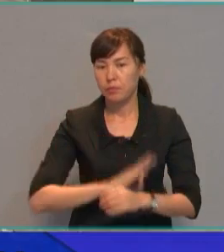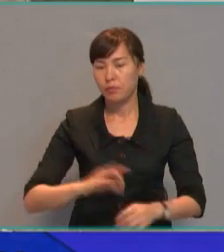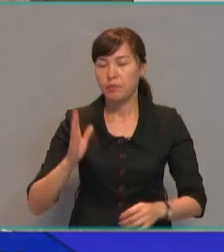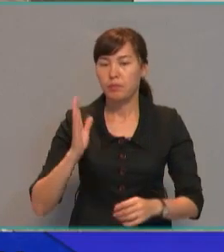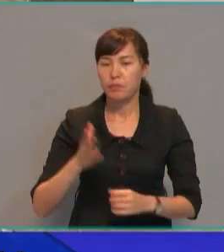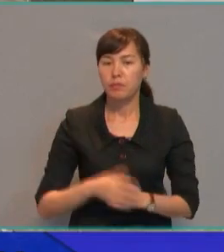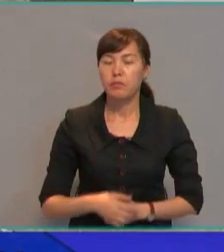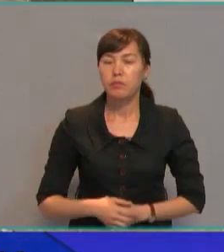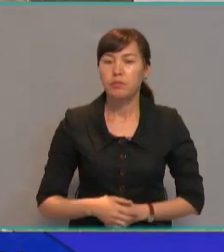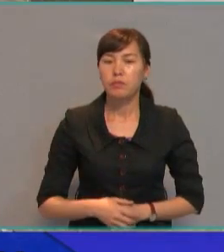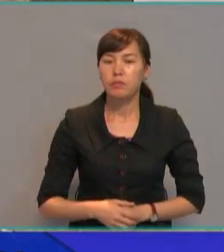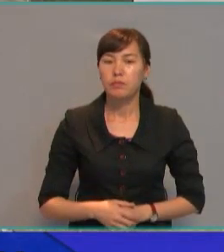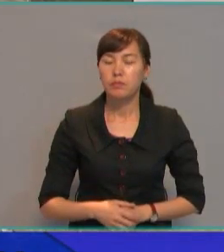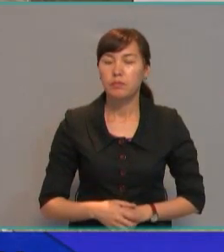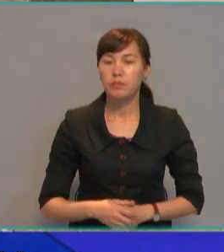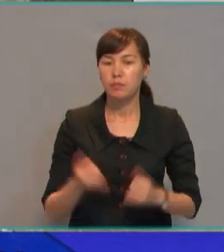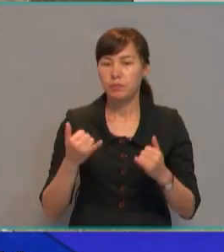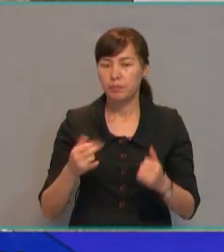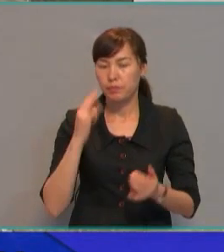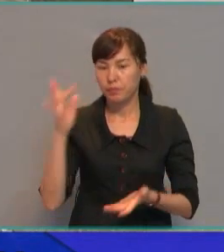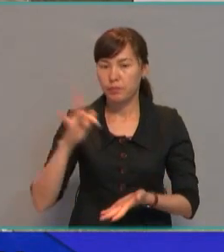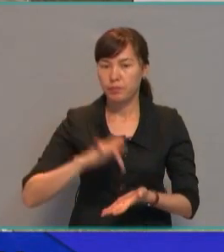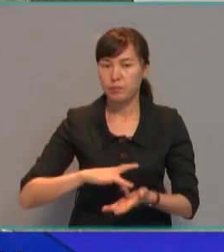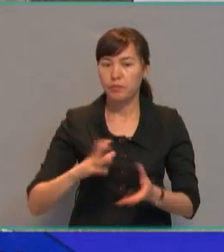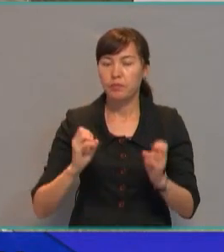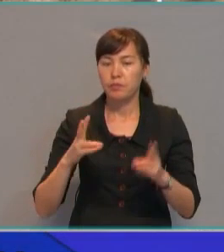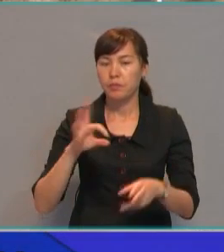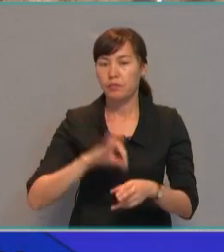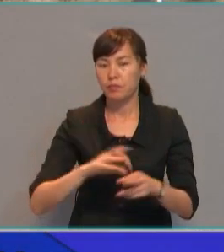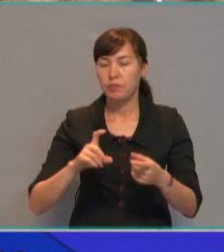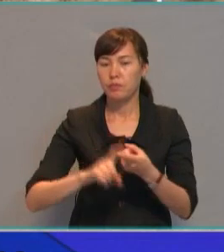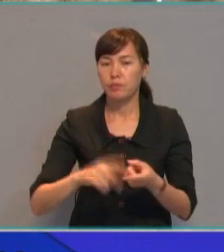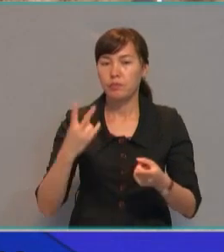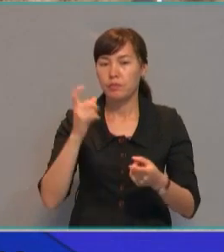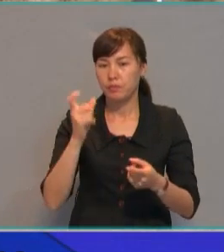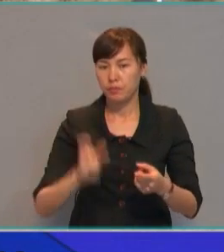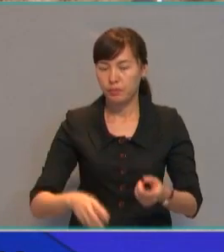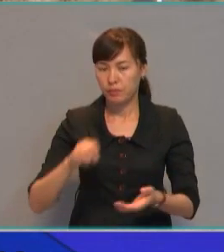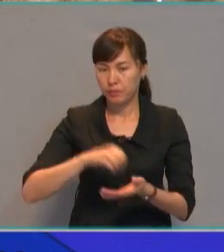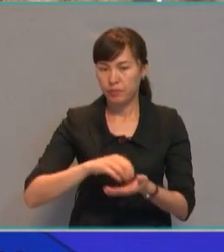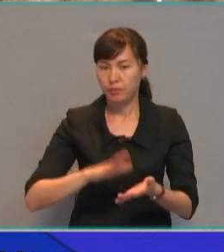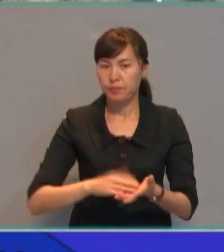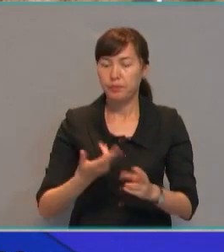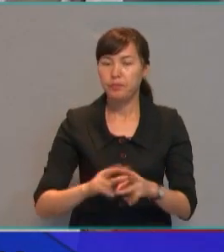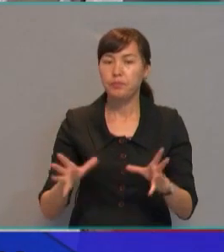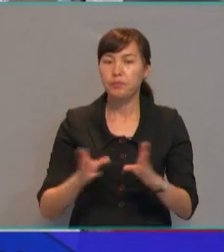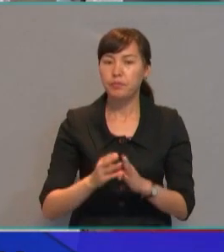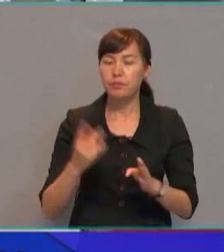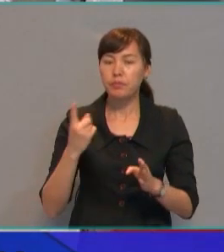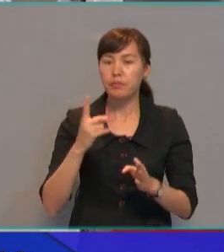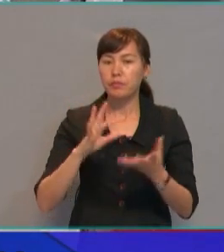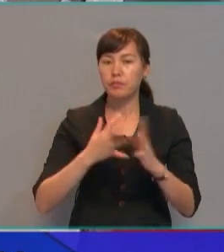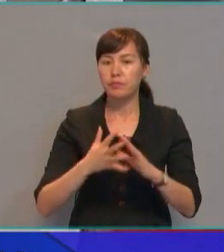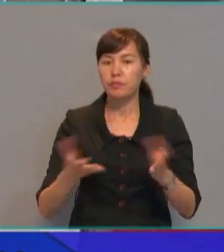шақырамыз. Есеріңізге салып өтейік, бүгінде Шымкентте қауіпті дертті жұқтырған 2 адам тіркелген, сондай-ақ қаламызда 1